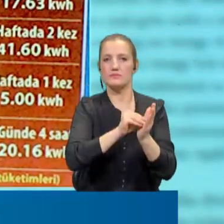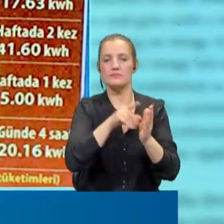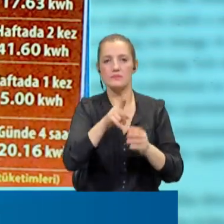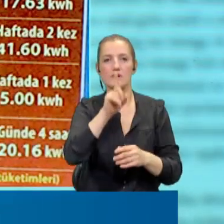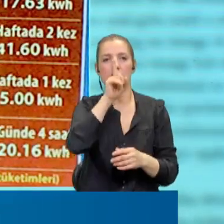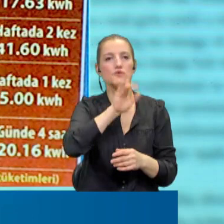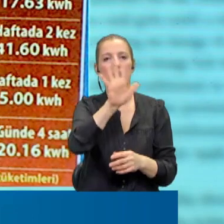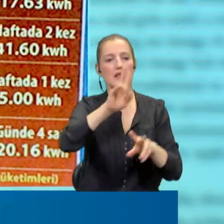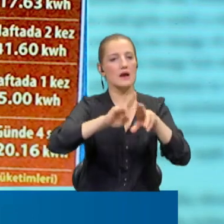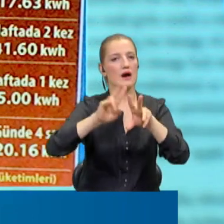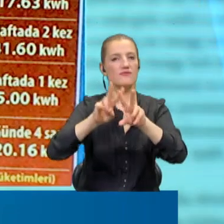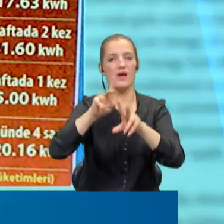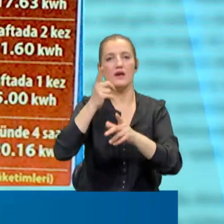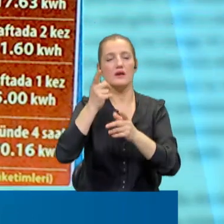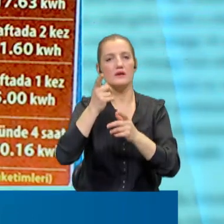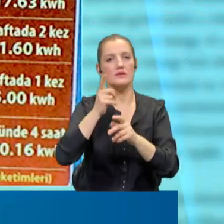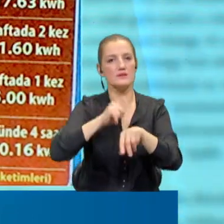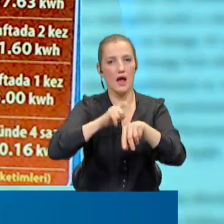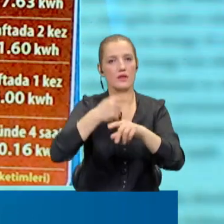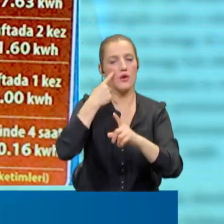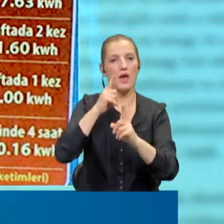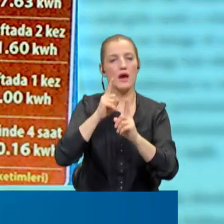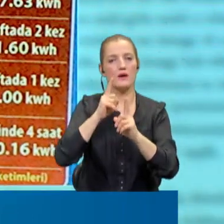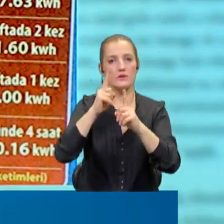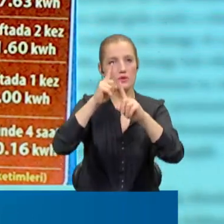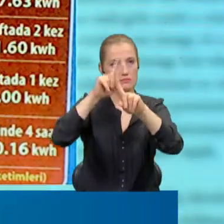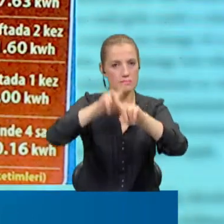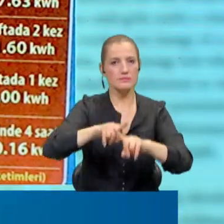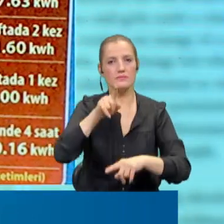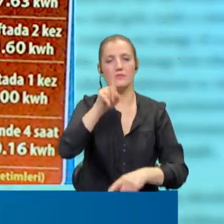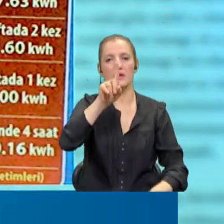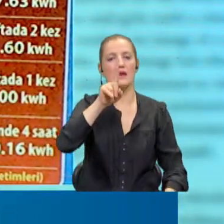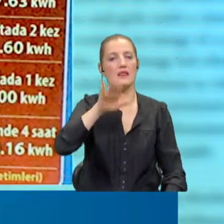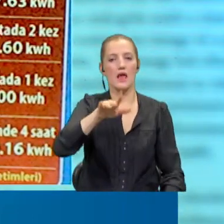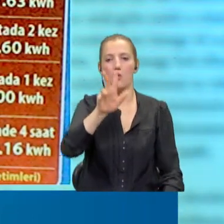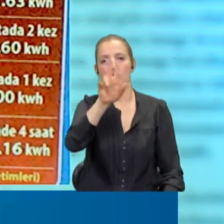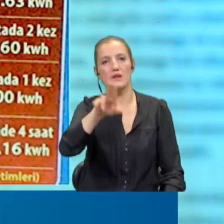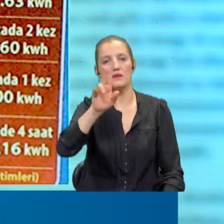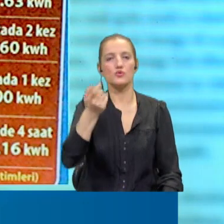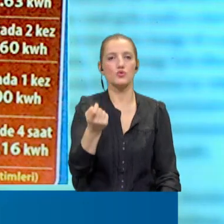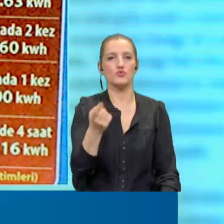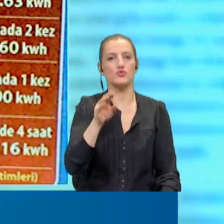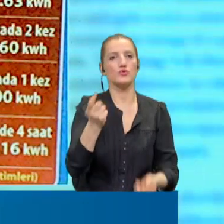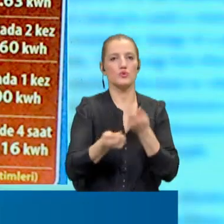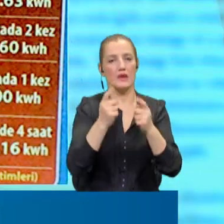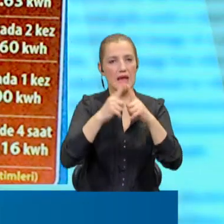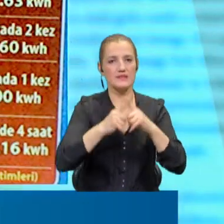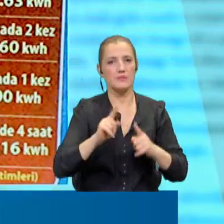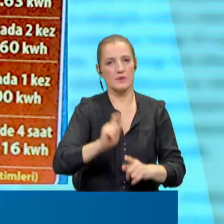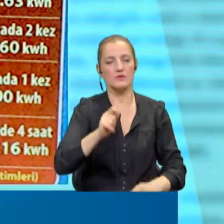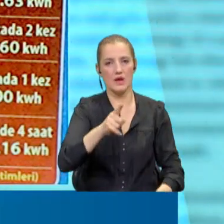kilovat saati kadar yapılan tüketim 1 lira 37 kuruş lan hesaplanacak sonrasında 150 kilovatsaat ten